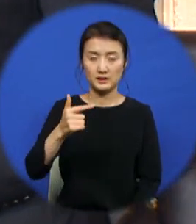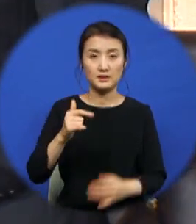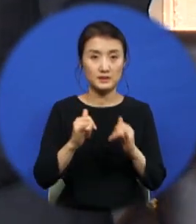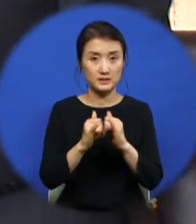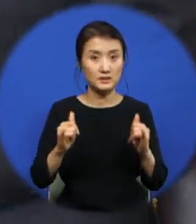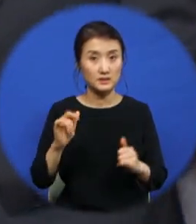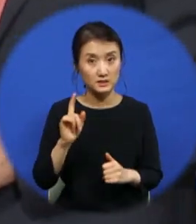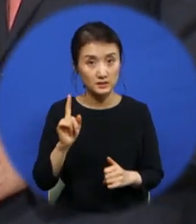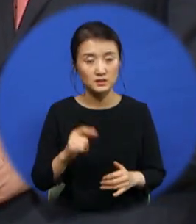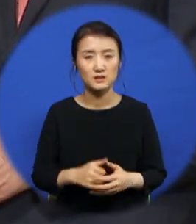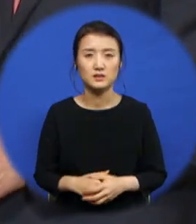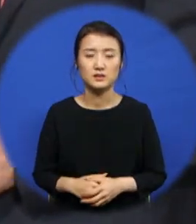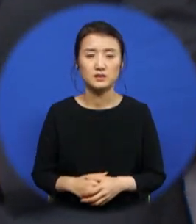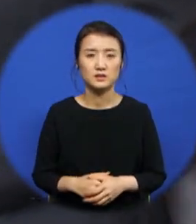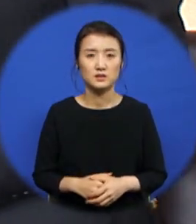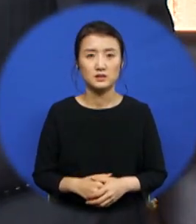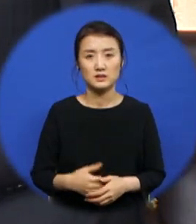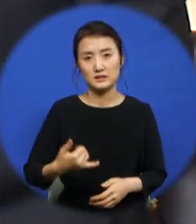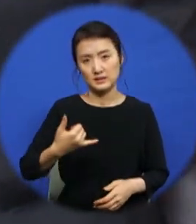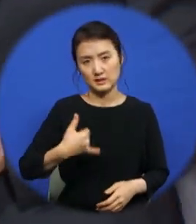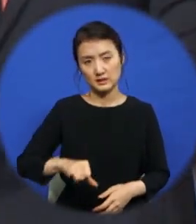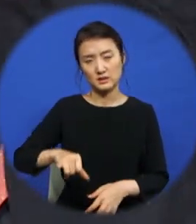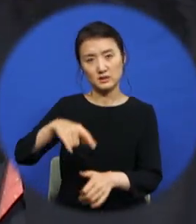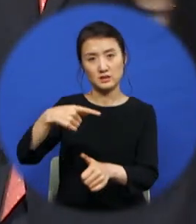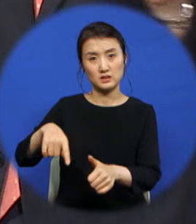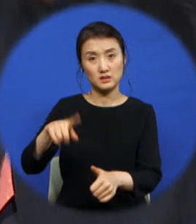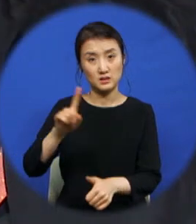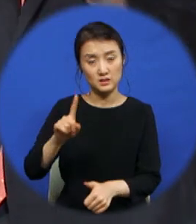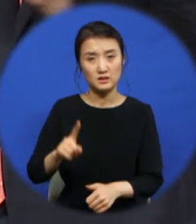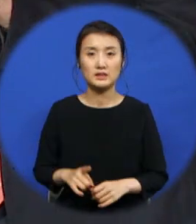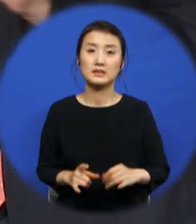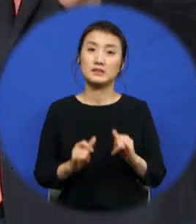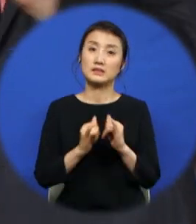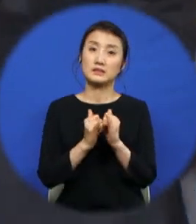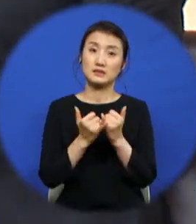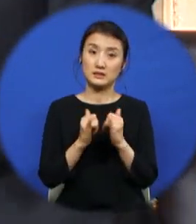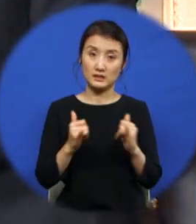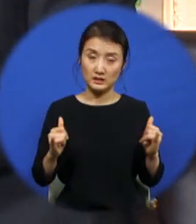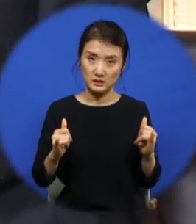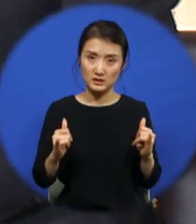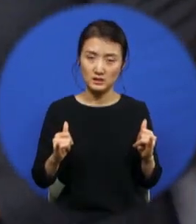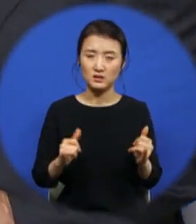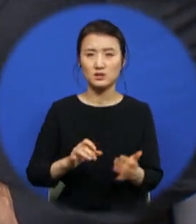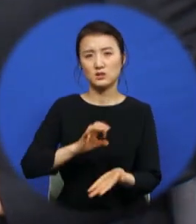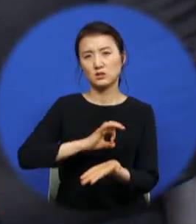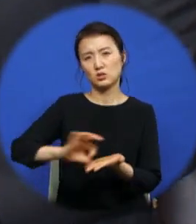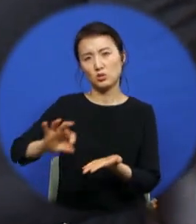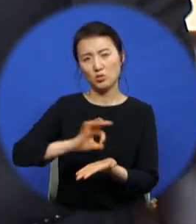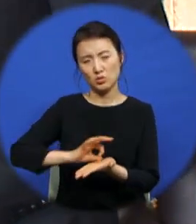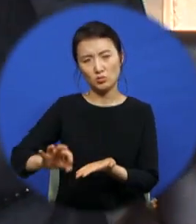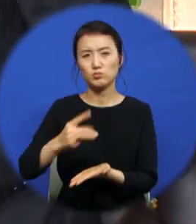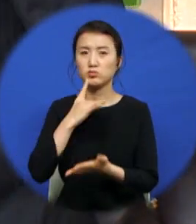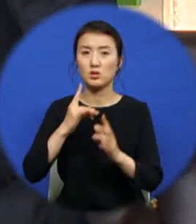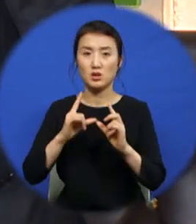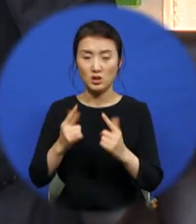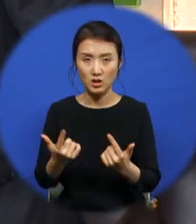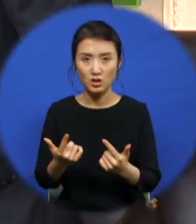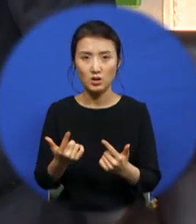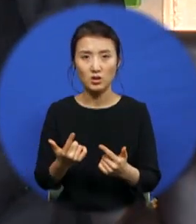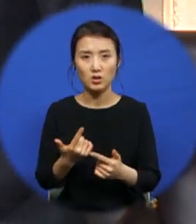자식들에게 인간은 소비하는 자 만이 아니고 더 중요한 것이